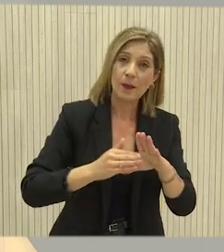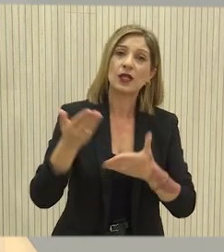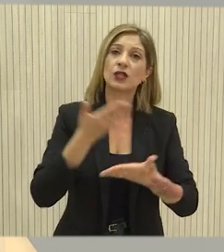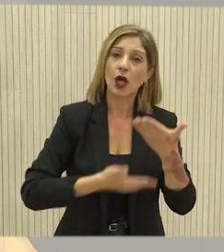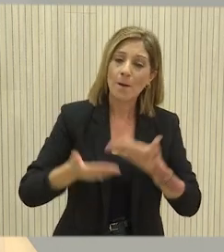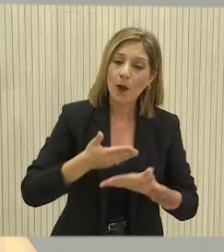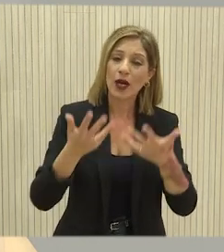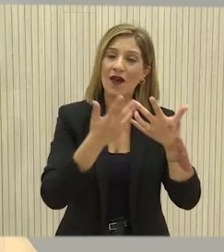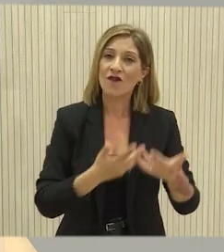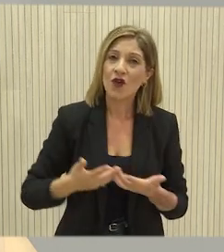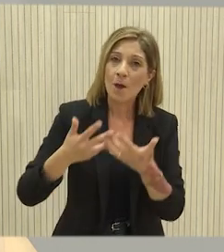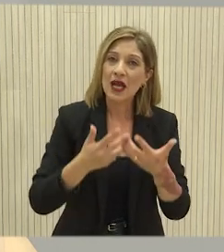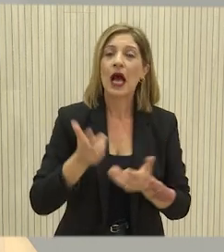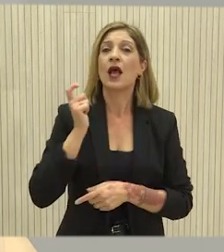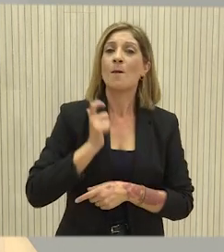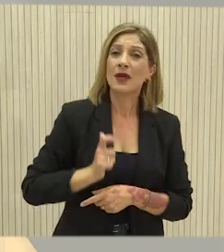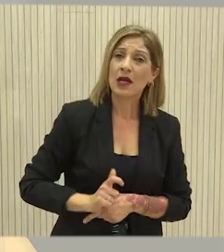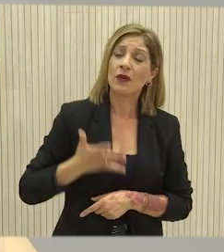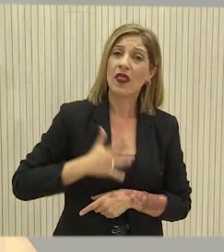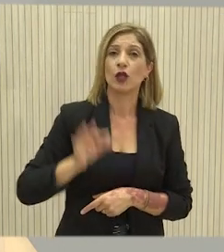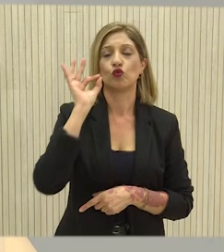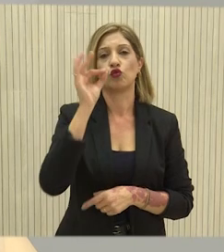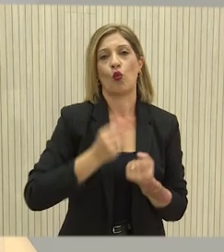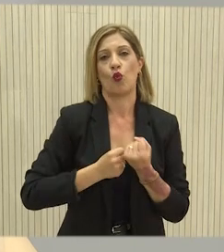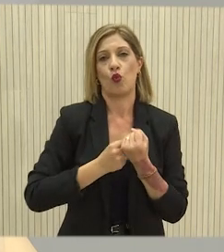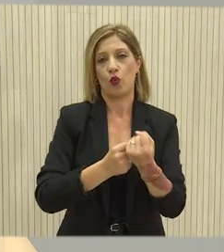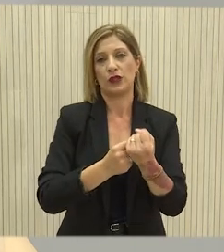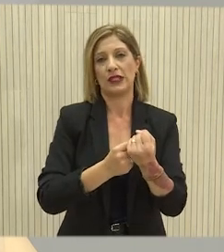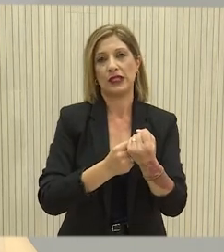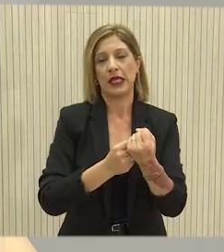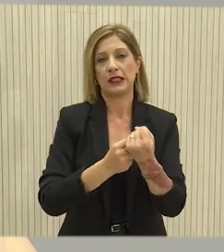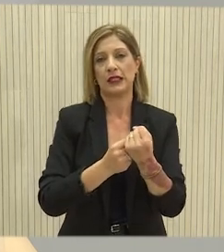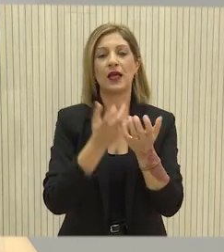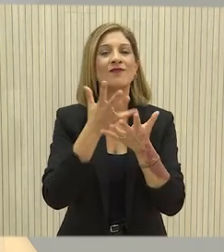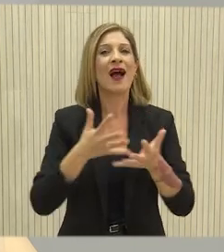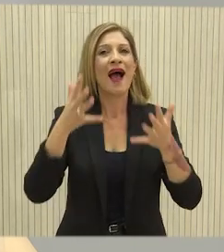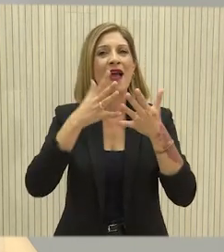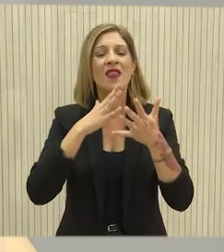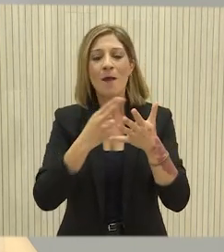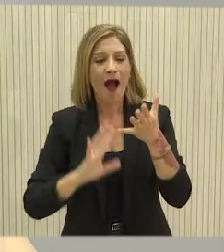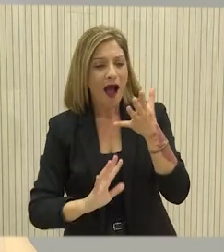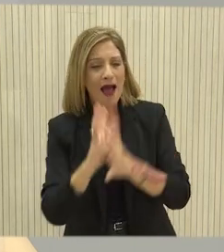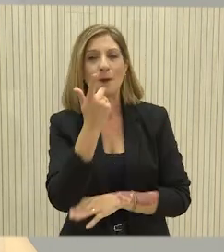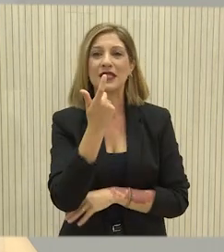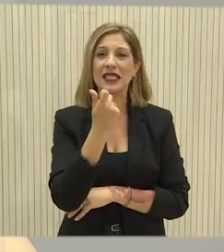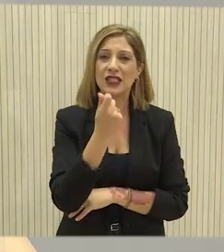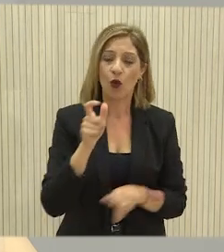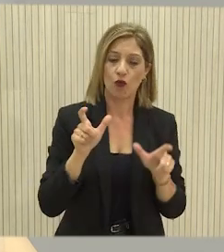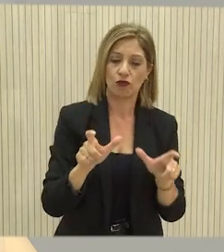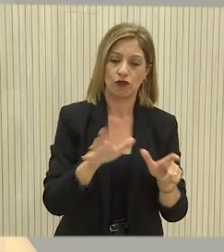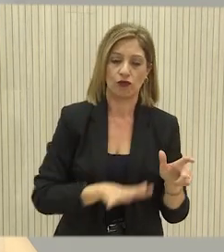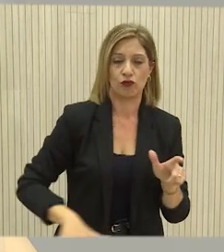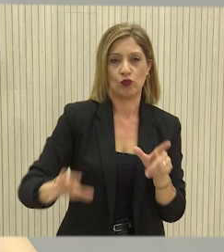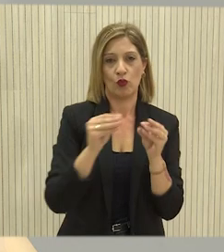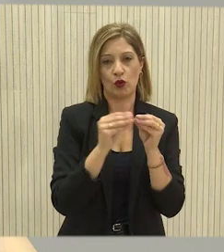εμπορίου, της βιομηχανίας και της επιχειρηματικότητας να αποτελέσουν πυλώνες στήριξης της αηφόρου ανάπτυξης της οικονομίας και της ευημερίας του συνόλου